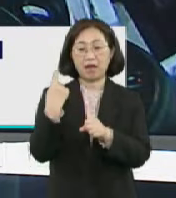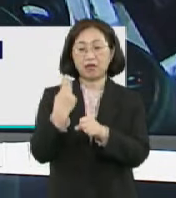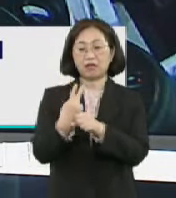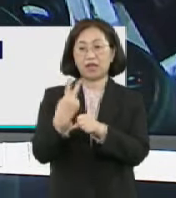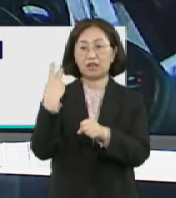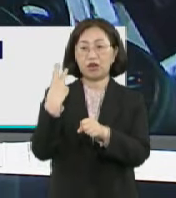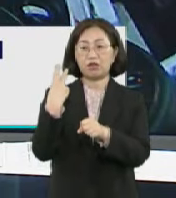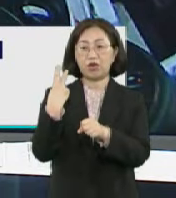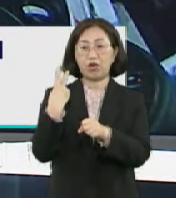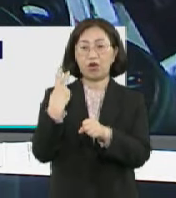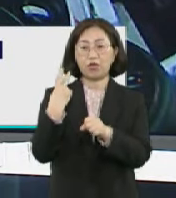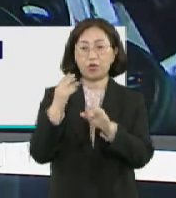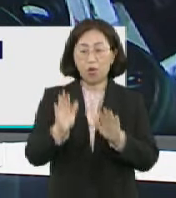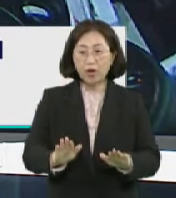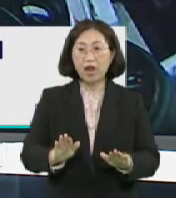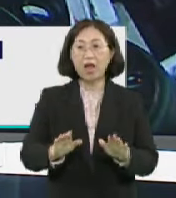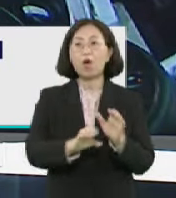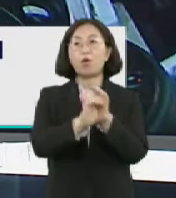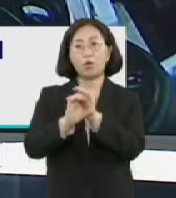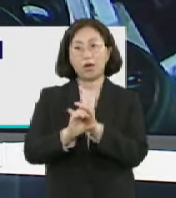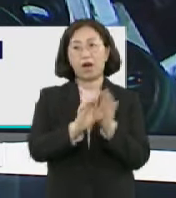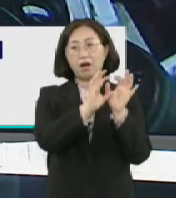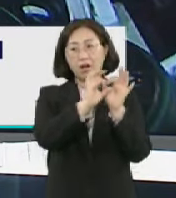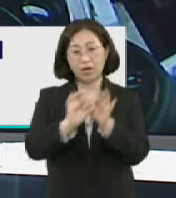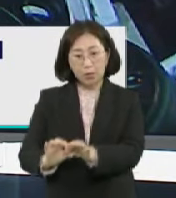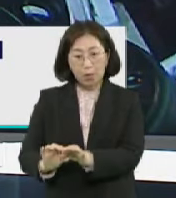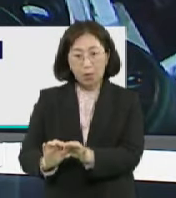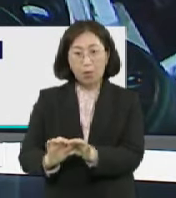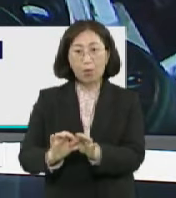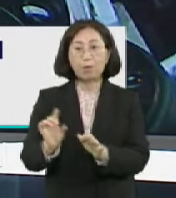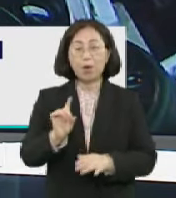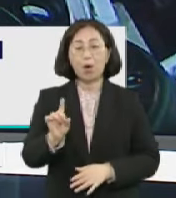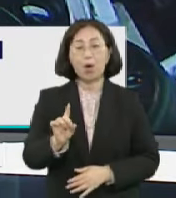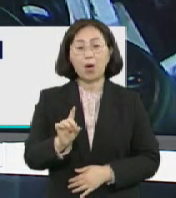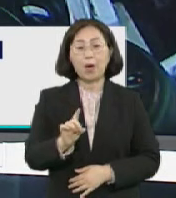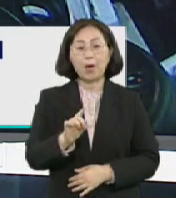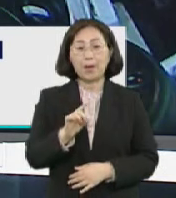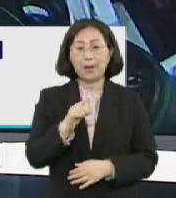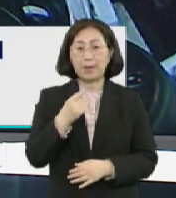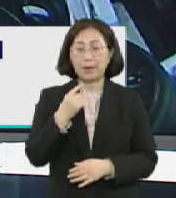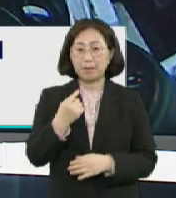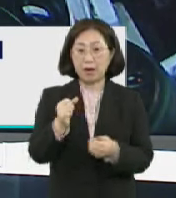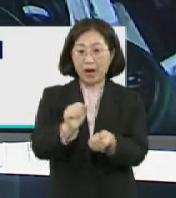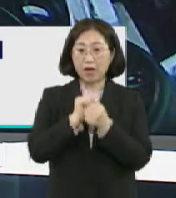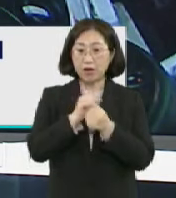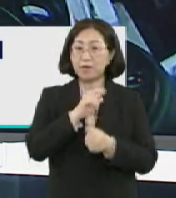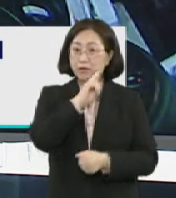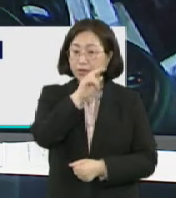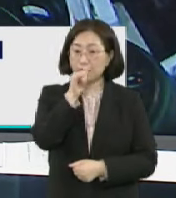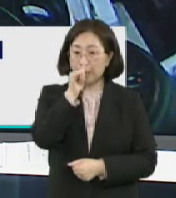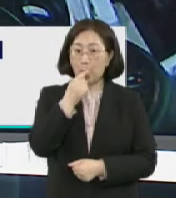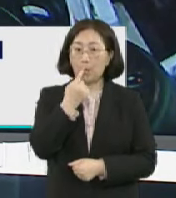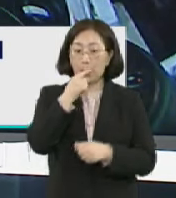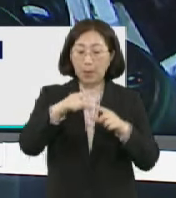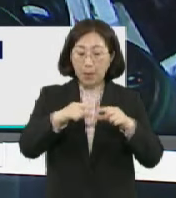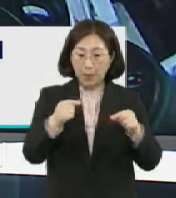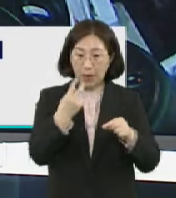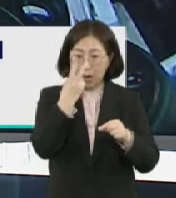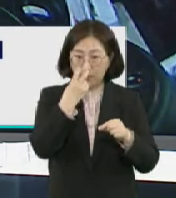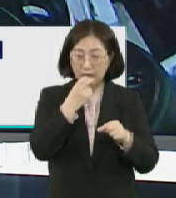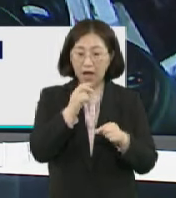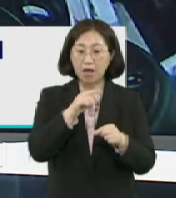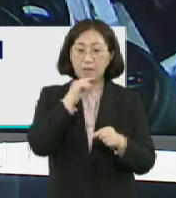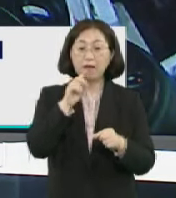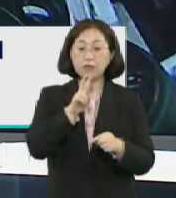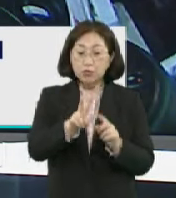3년째를 맞는 코로나19 사태, 감염이 의심되고 신속검사에서 양성 반응이 나오면 활동을 중단하고